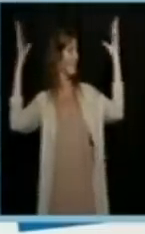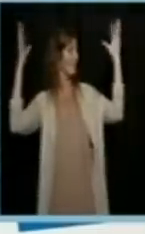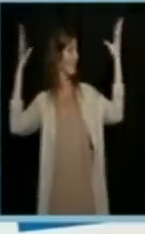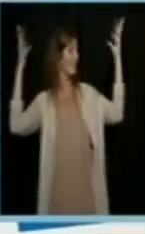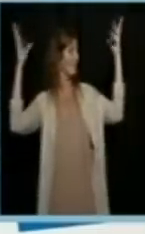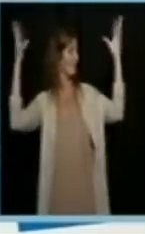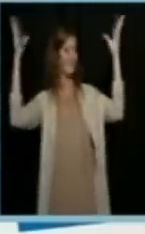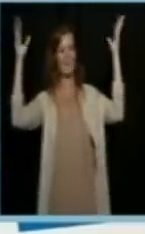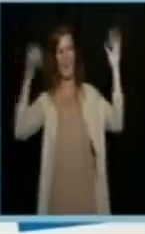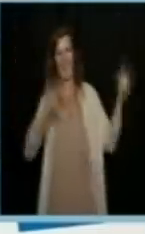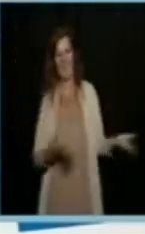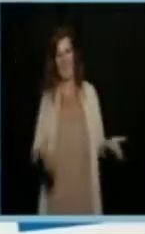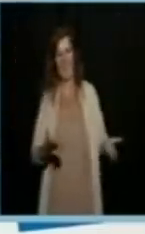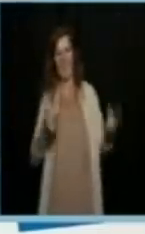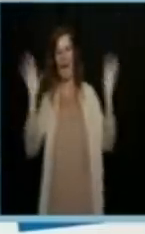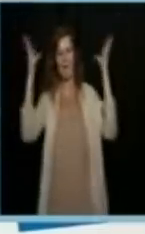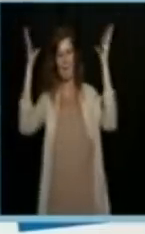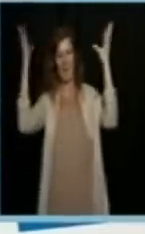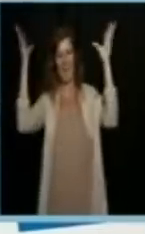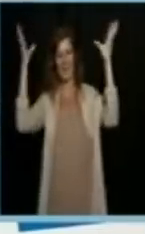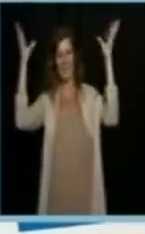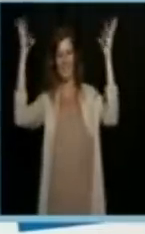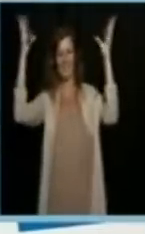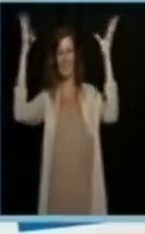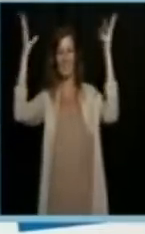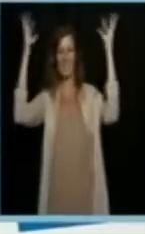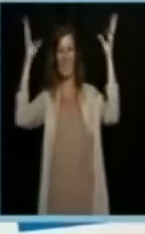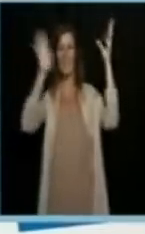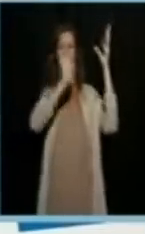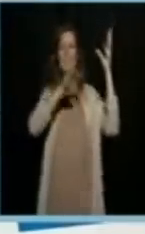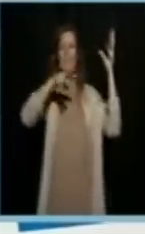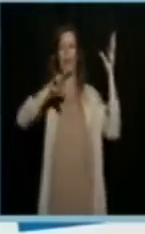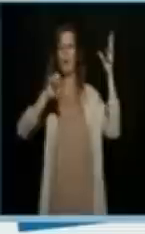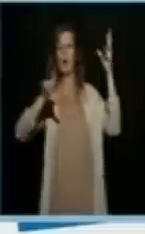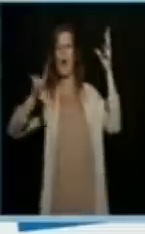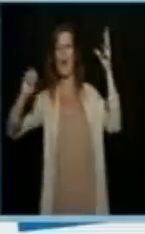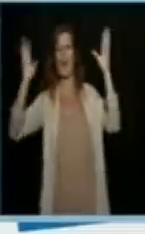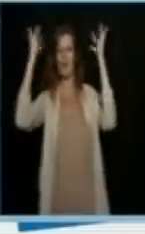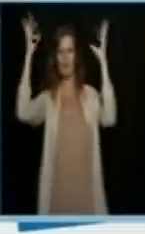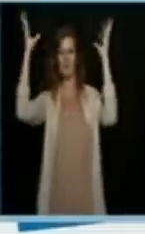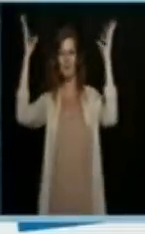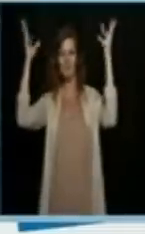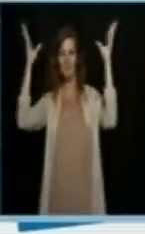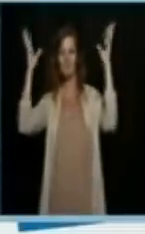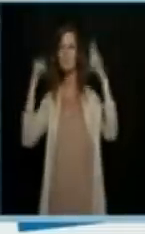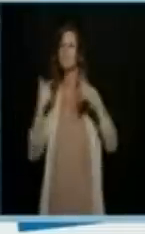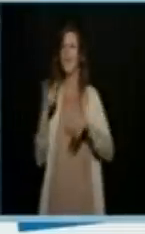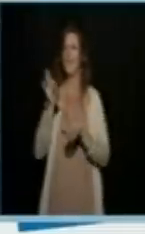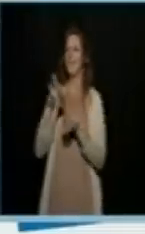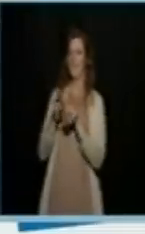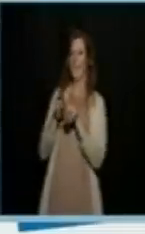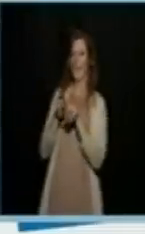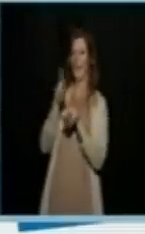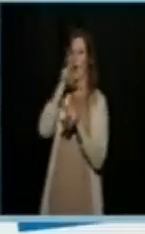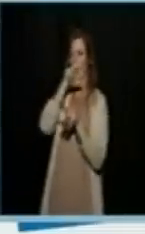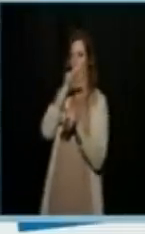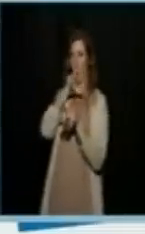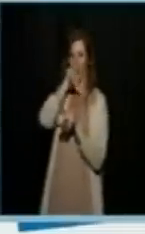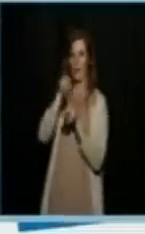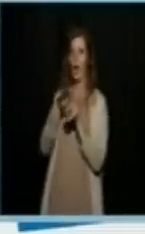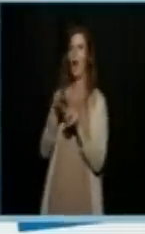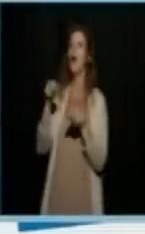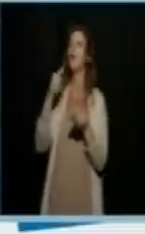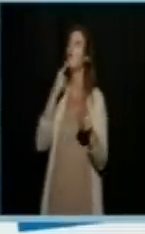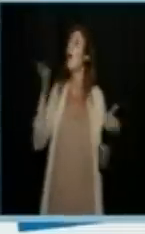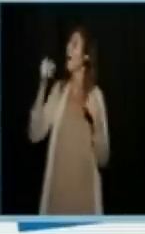Prenditi. Federico Morello. Grazie. Federico, secondo te in questa super classe che abbiamo fatto, quanti hanno la